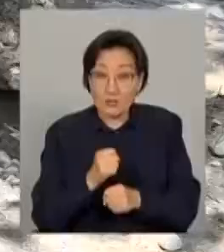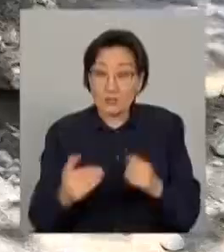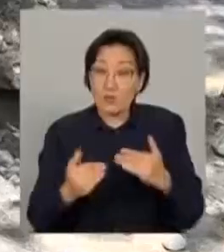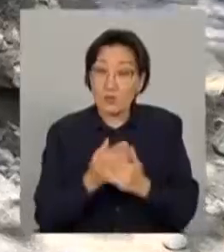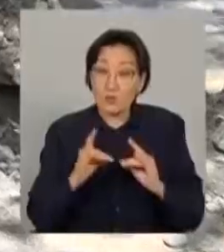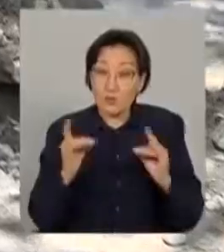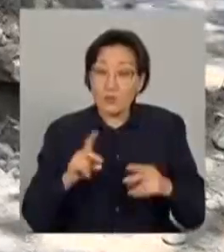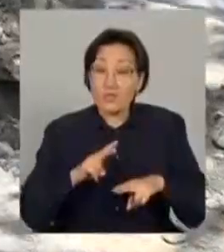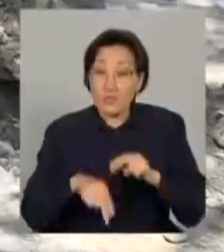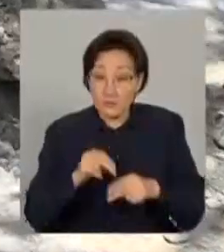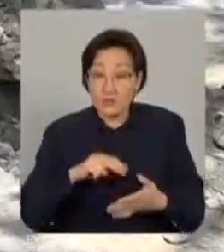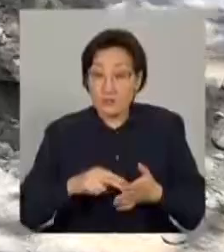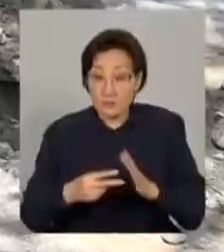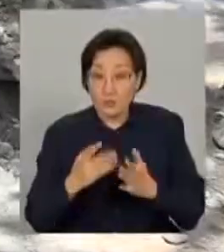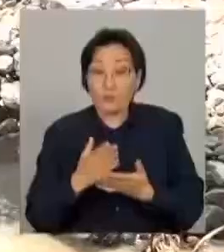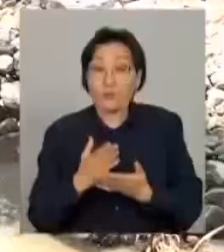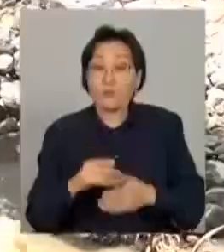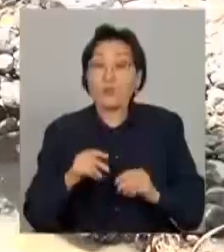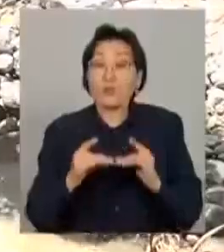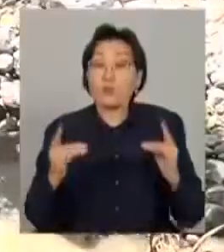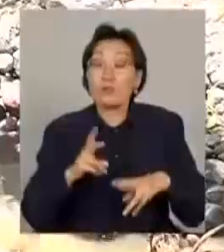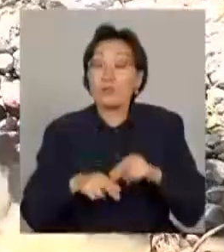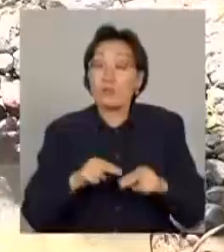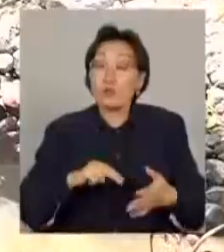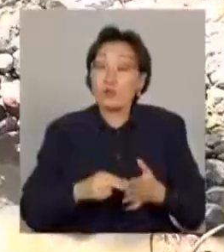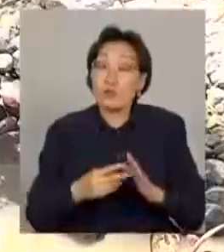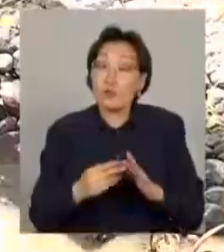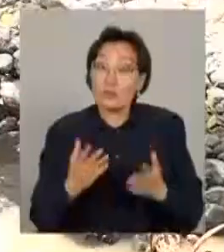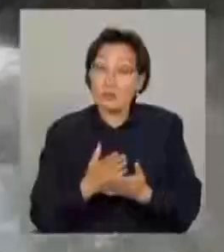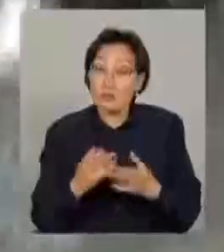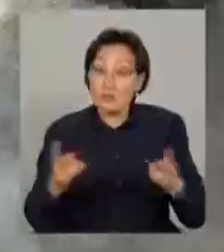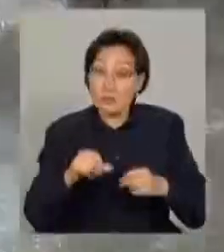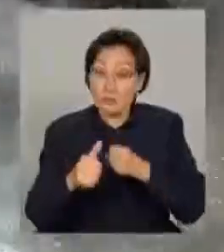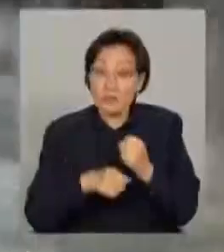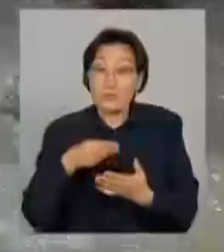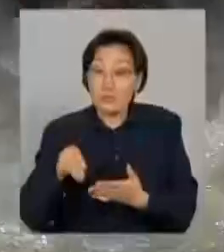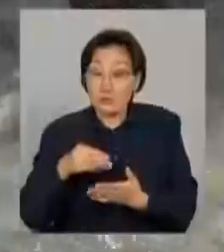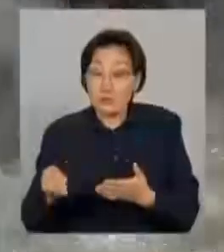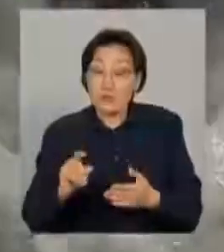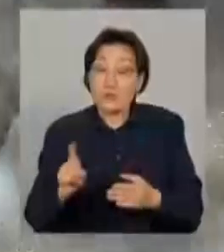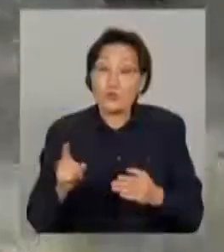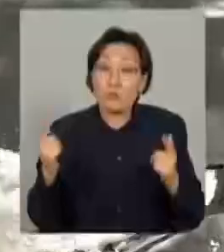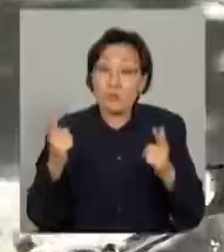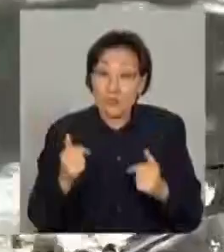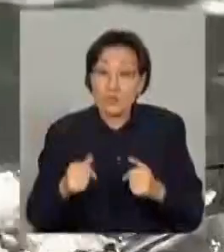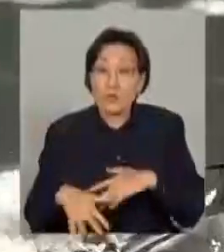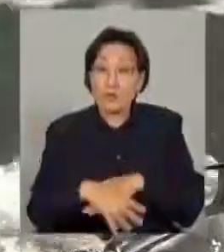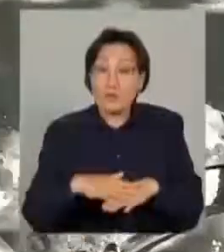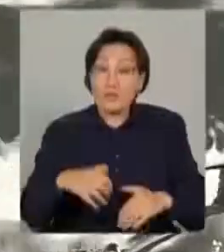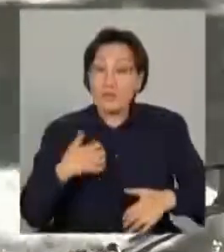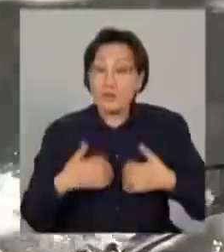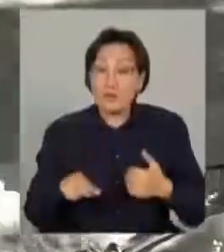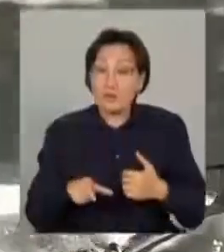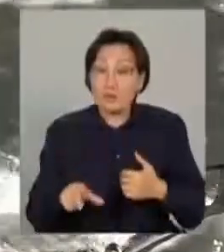отырмыз. Жауаптылардың сөзіне сенсек, көпір құрылысының жоспары бар, қажетті материалдар алынған. Анықталғандай тұрғындардың тыныштығын қашырған